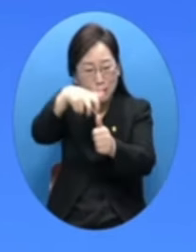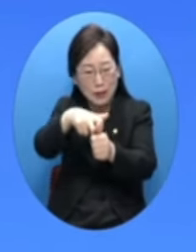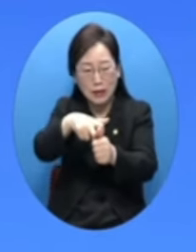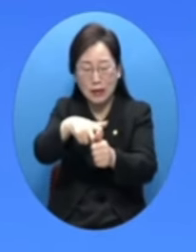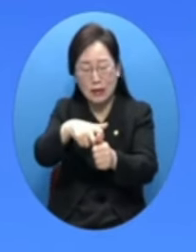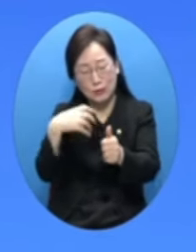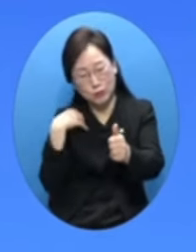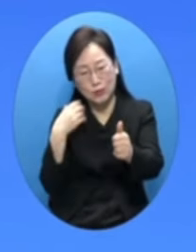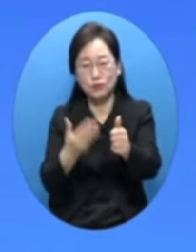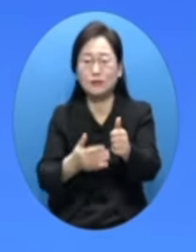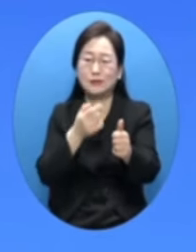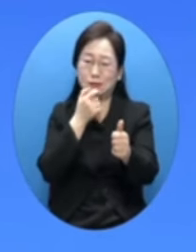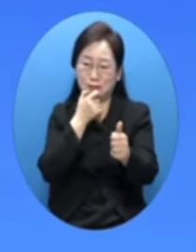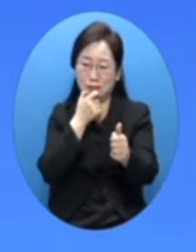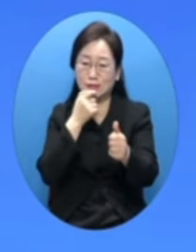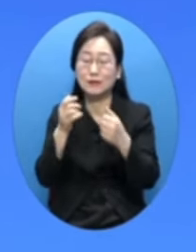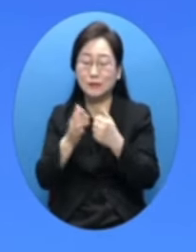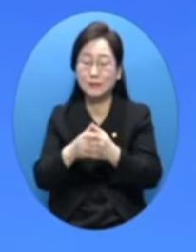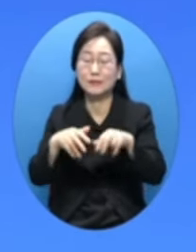터이니까 우리는 이제